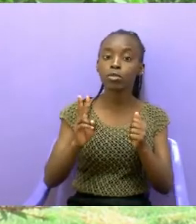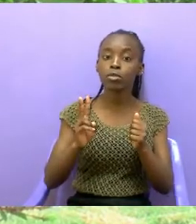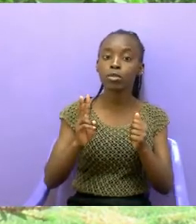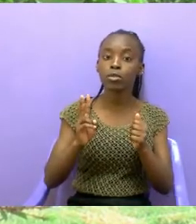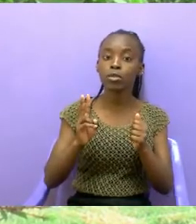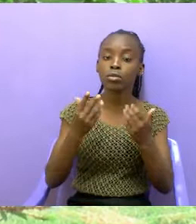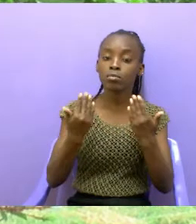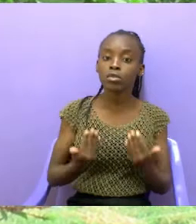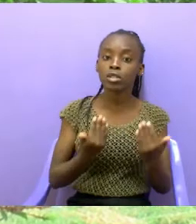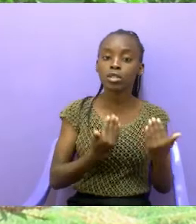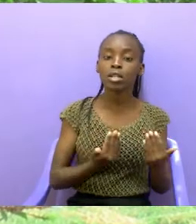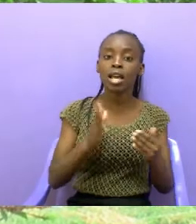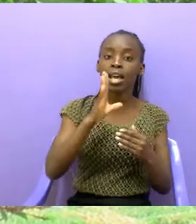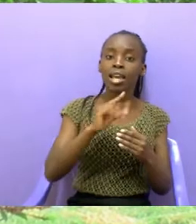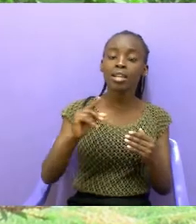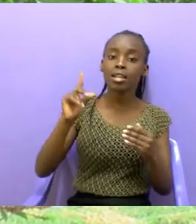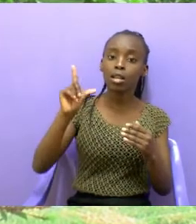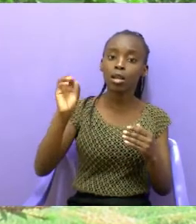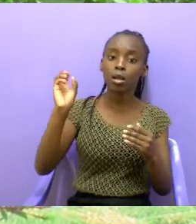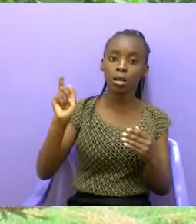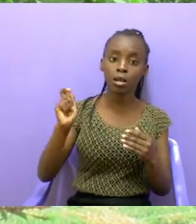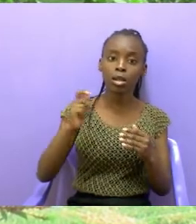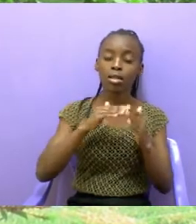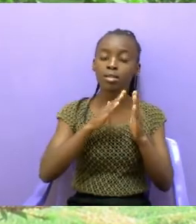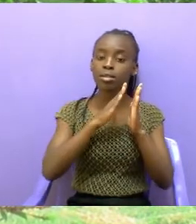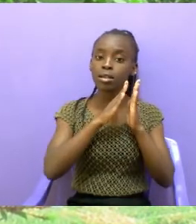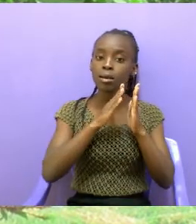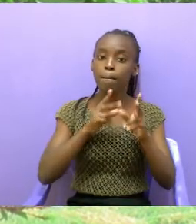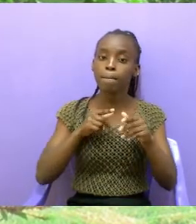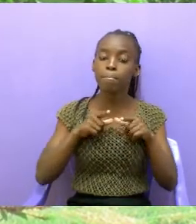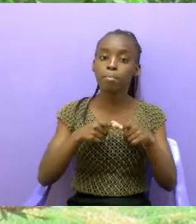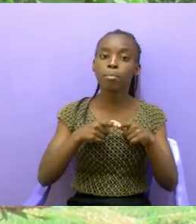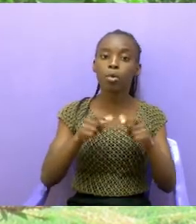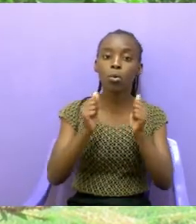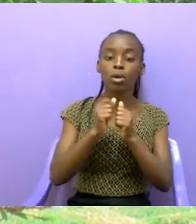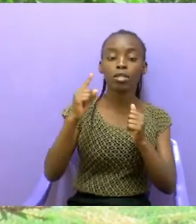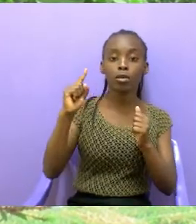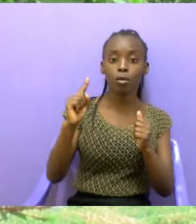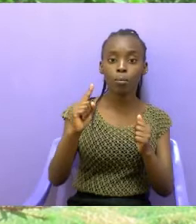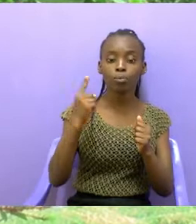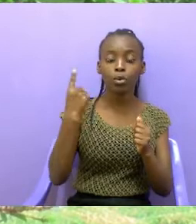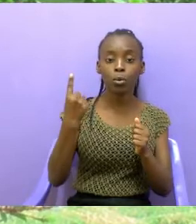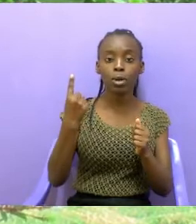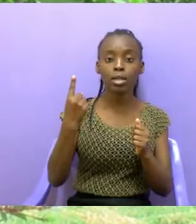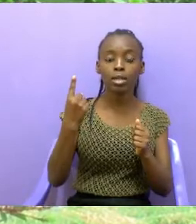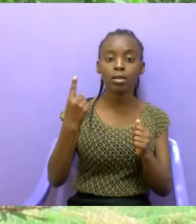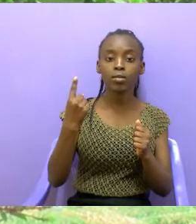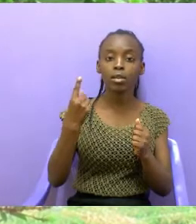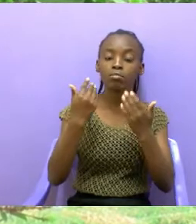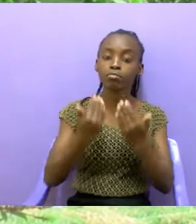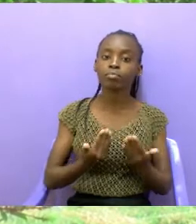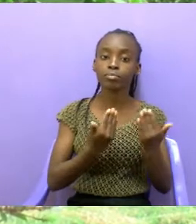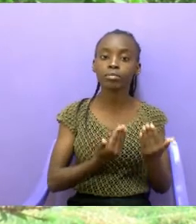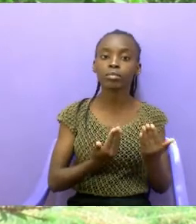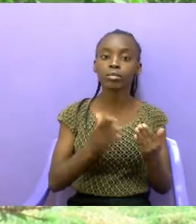pale aliitwa Moabu. So hawa wanaitwa wa Moabu, na ndio jamii iliyokuwa watu wengi wakati ule walikuwa wanaishi katika inji hiyo, na